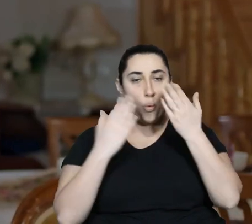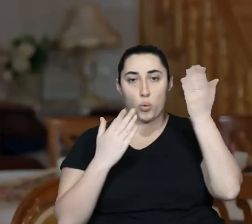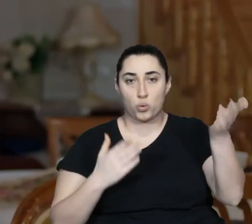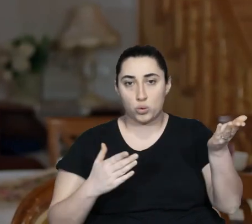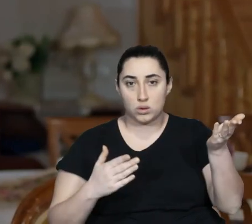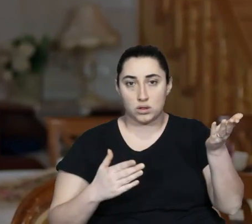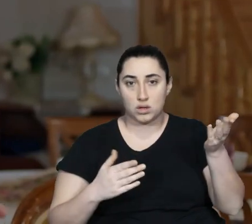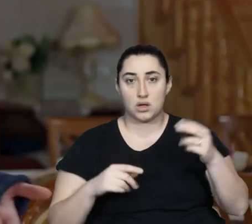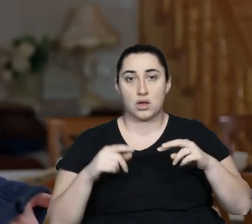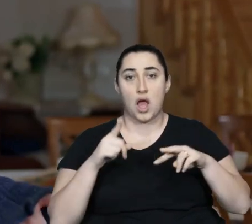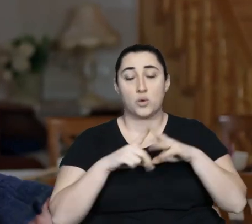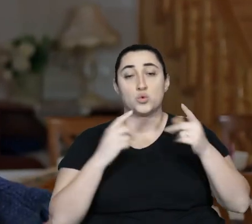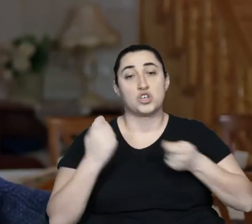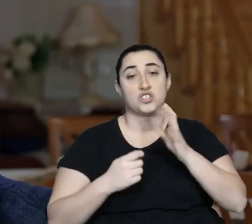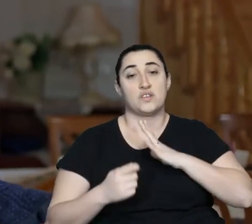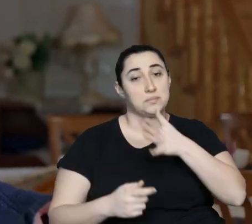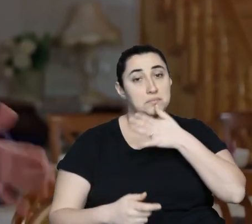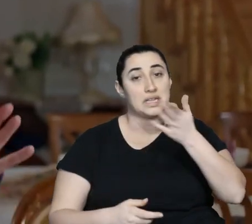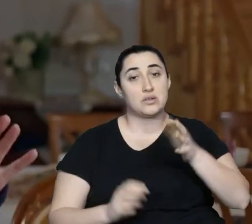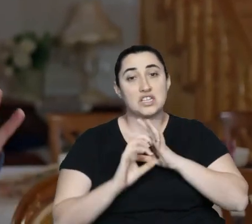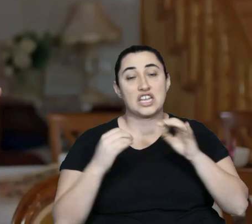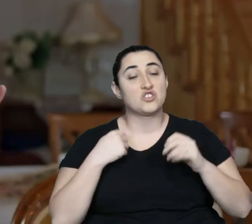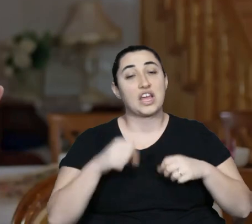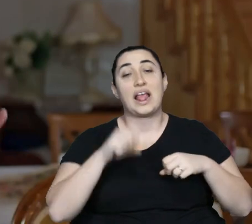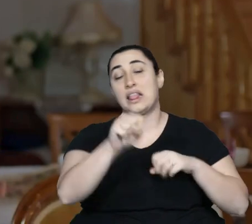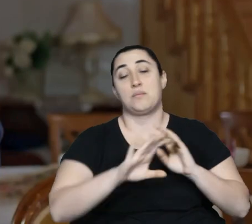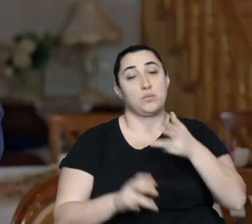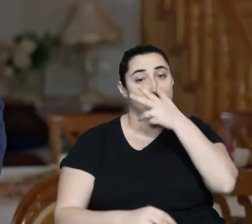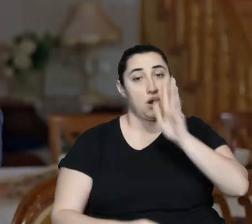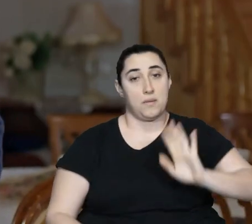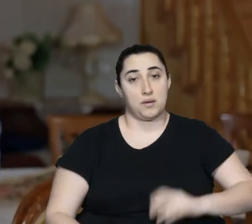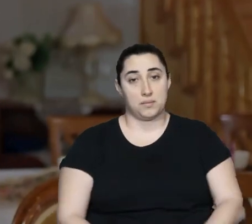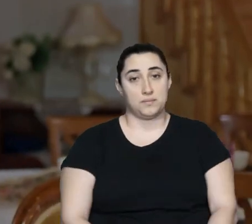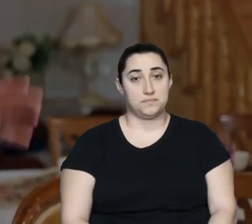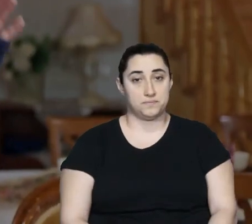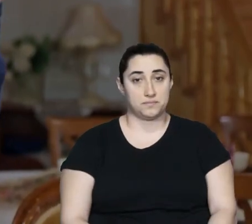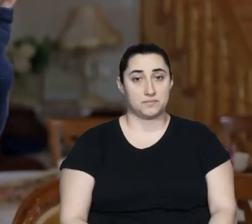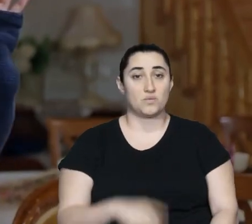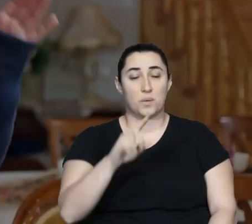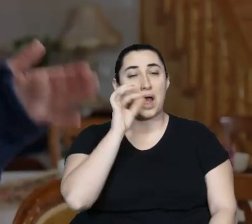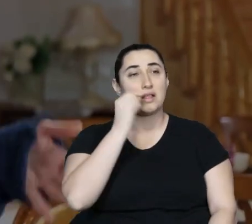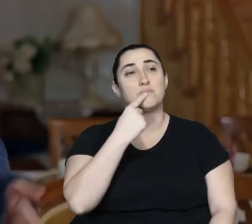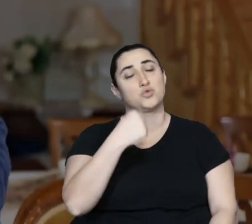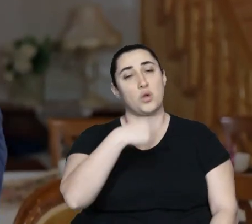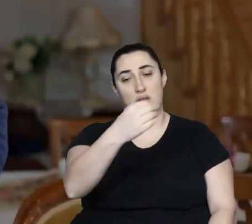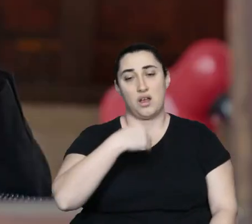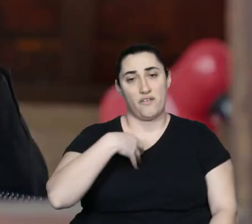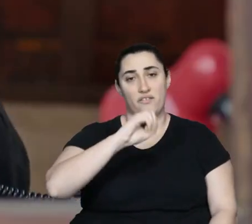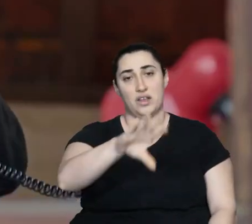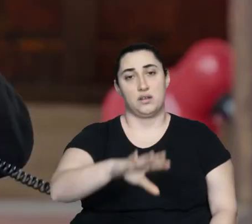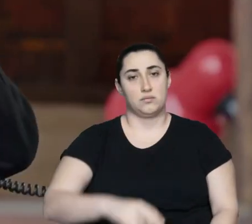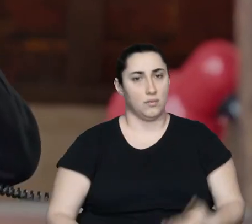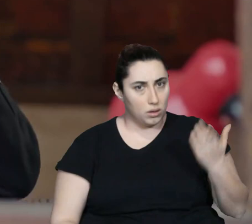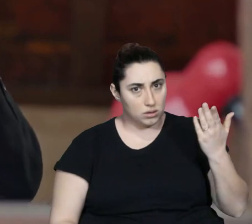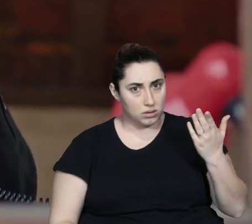okulda. Aysun'un da çok işi var malum, yani hiç getiremeyeceğim, kusura bakma. Sen oradan bir delikanlı gönder, gelsin alsın.